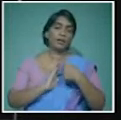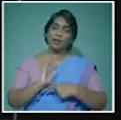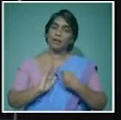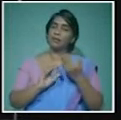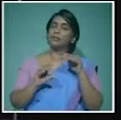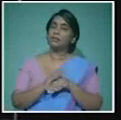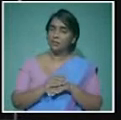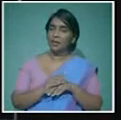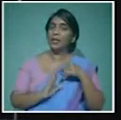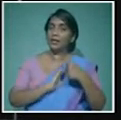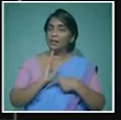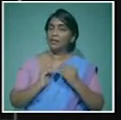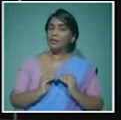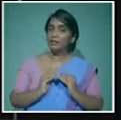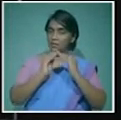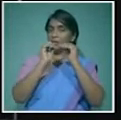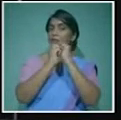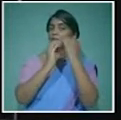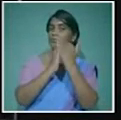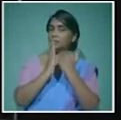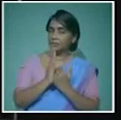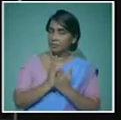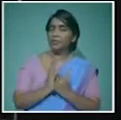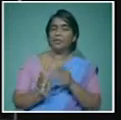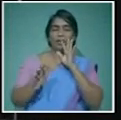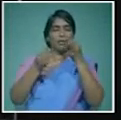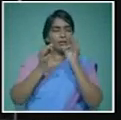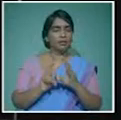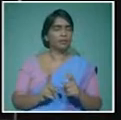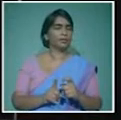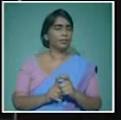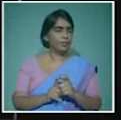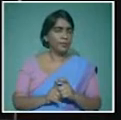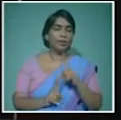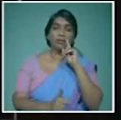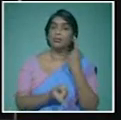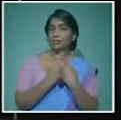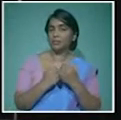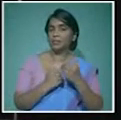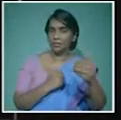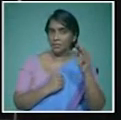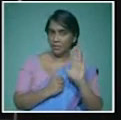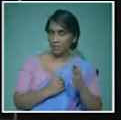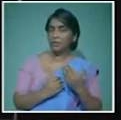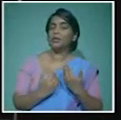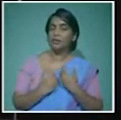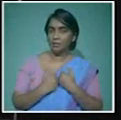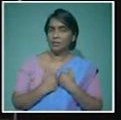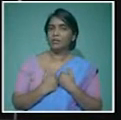ඇතුලේ සිදුවන දේශීය සංවර්ධන කටයුතුද ඉතාම තදින් පසුවිපරම් කළ යුතුයි කියලා